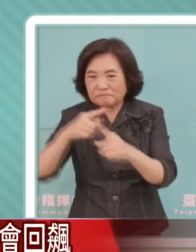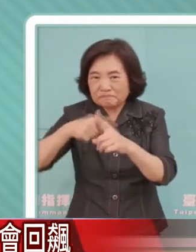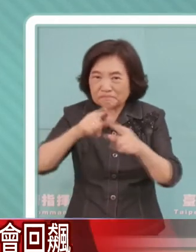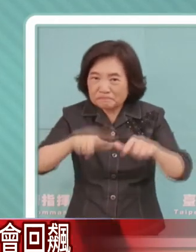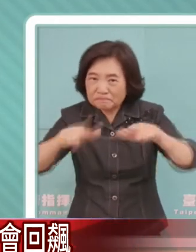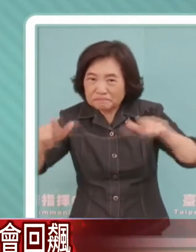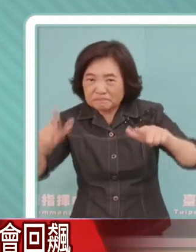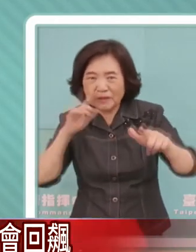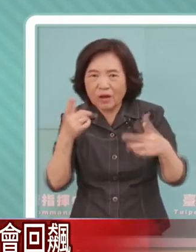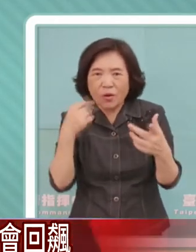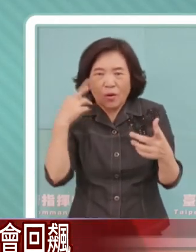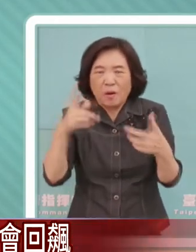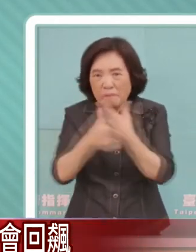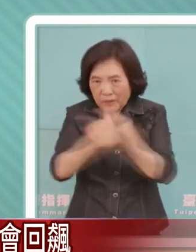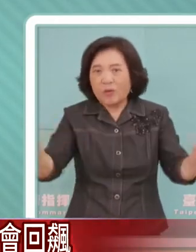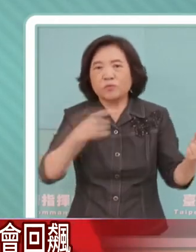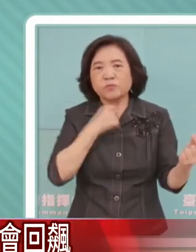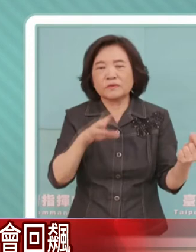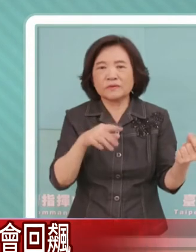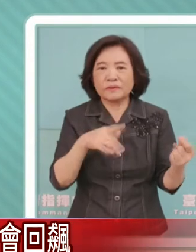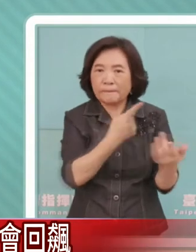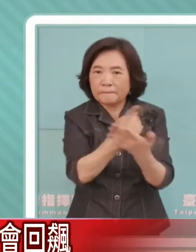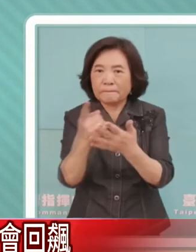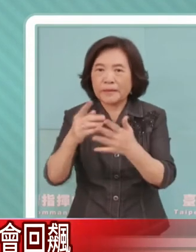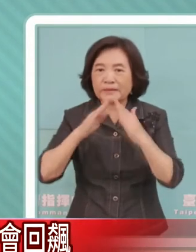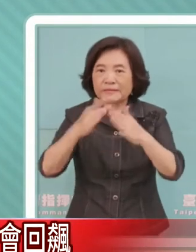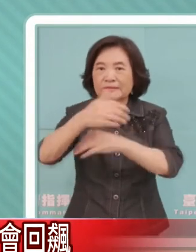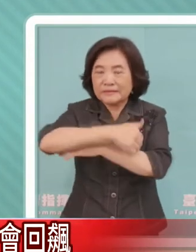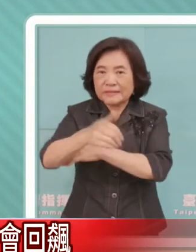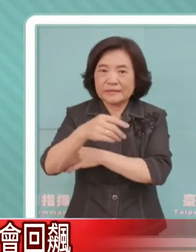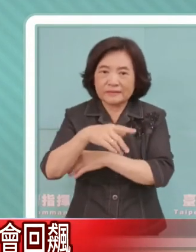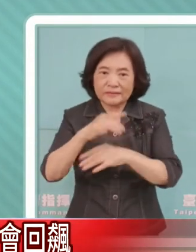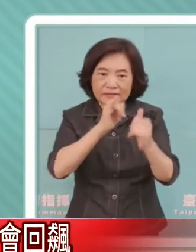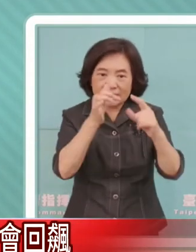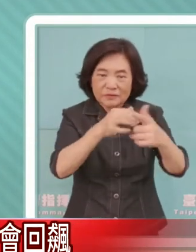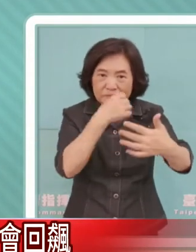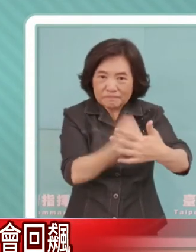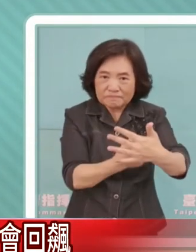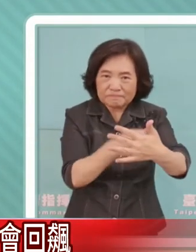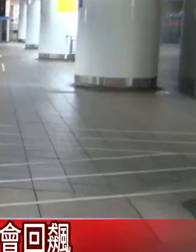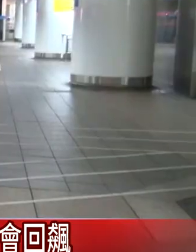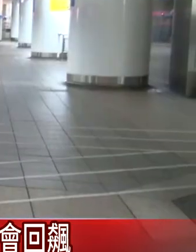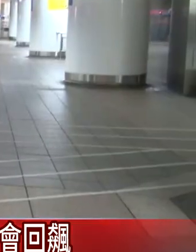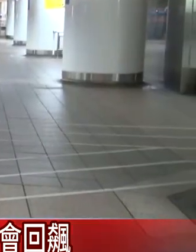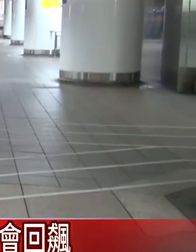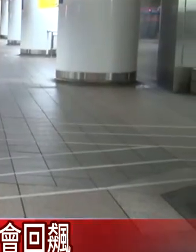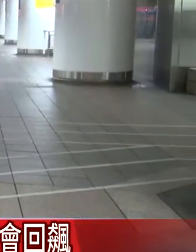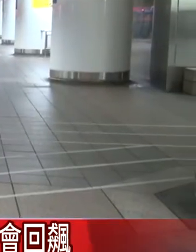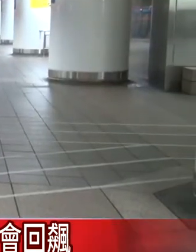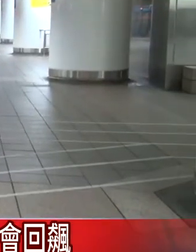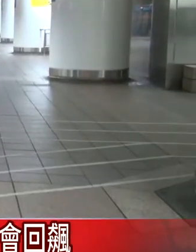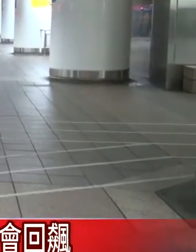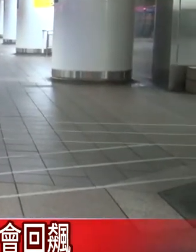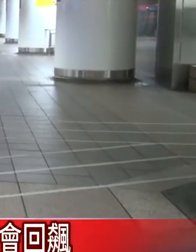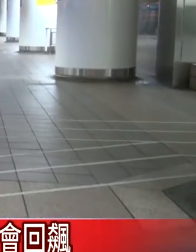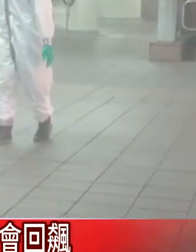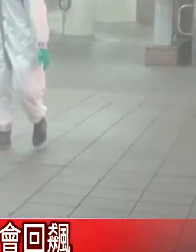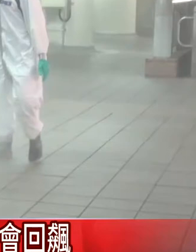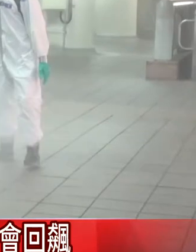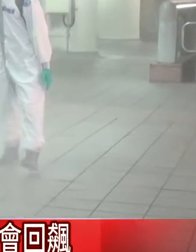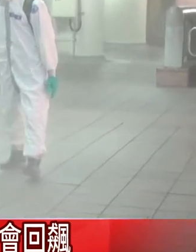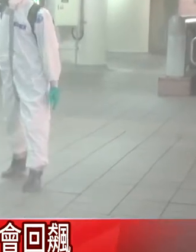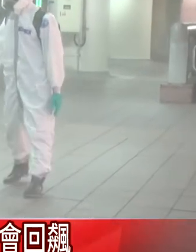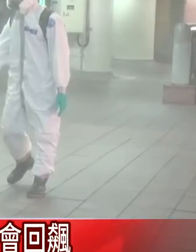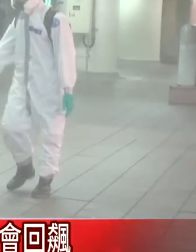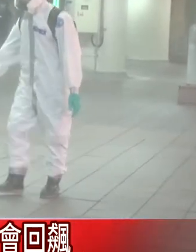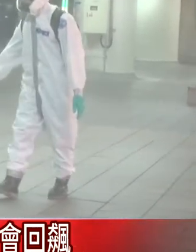是大家都要把有能力把那些社区潜藏的感染源都可以扑灭。 柯文哲坦言，这是非常复杂